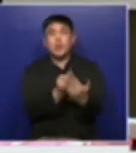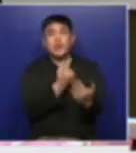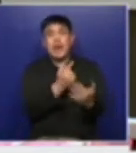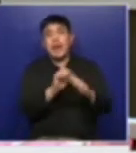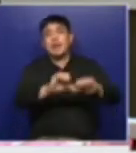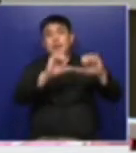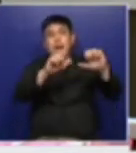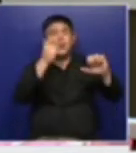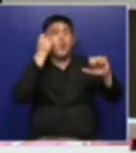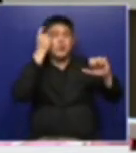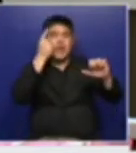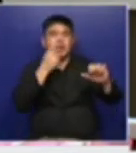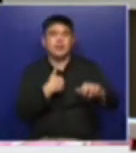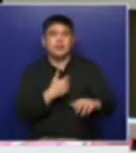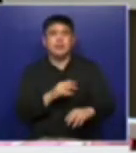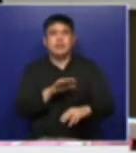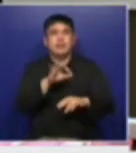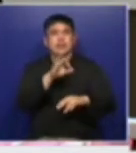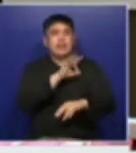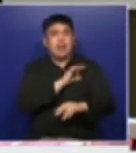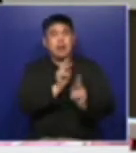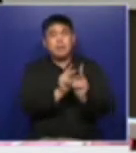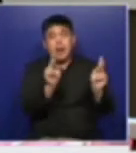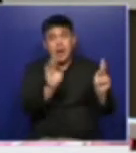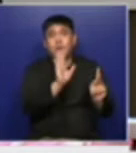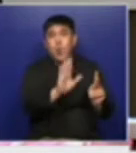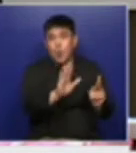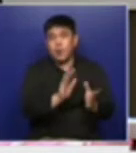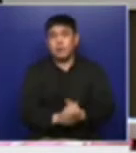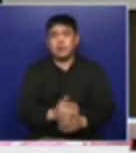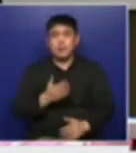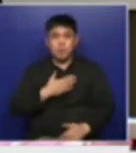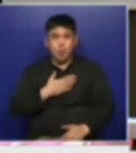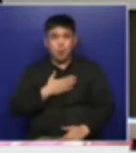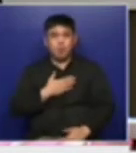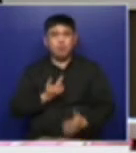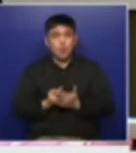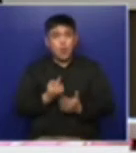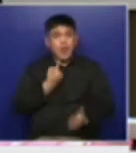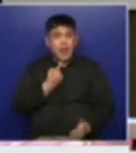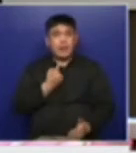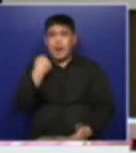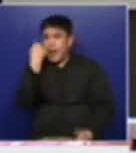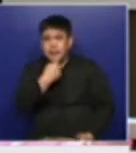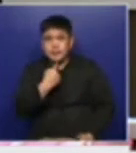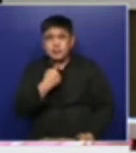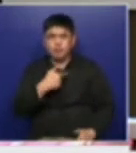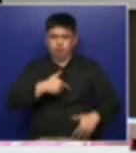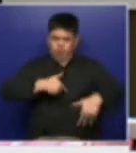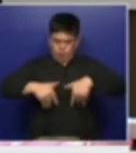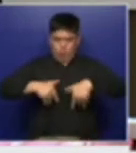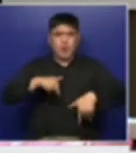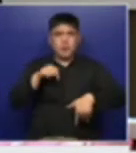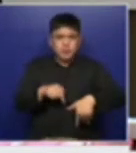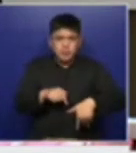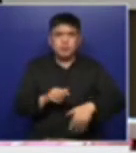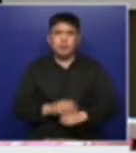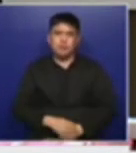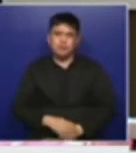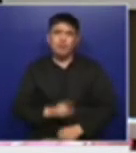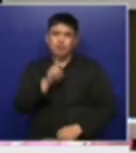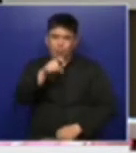บาลมาในฐานะคณะกรรมการแต่ผมมันเป็นตัวแทนประชาชนก็ต้องทำหน้าที่พิ